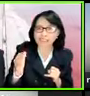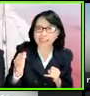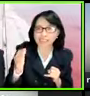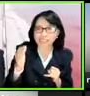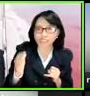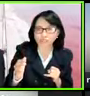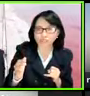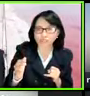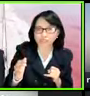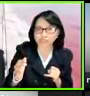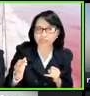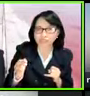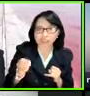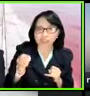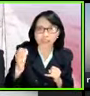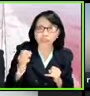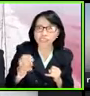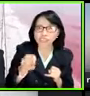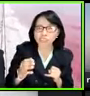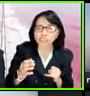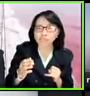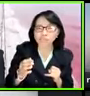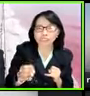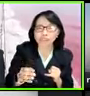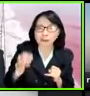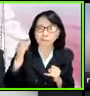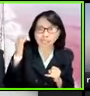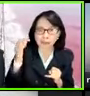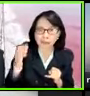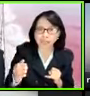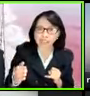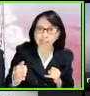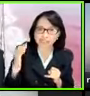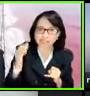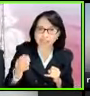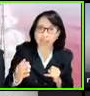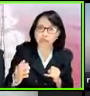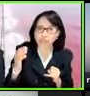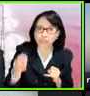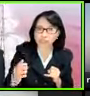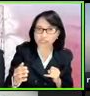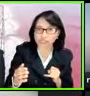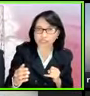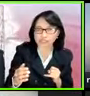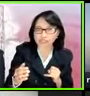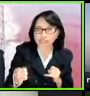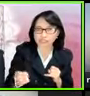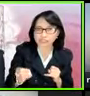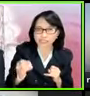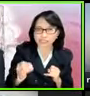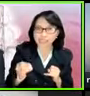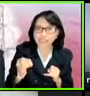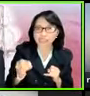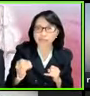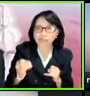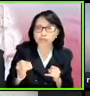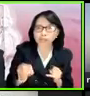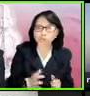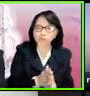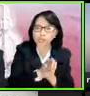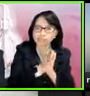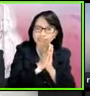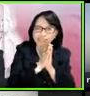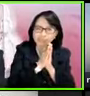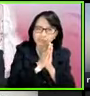rahasia Kristus atau kita menyebutnya menyampaikan soundstream ini ada